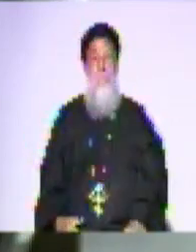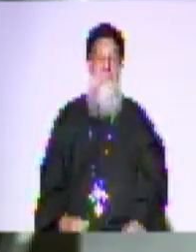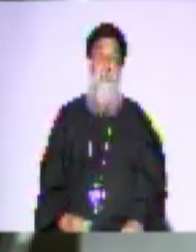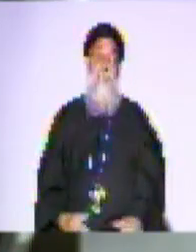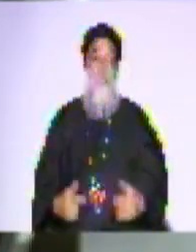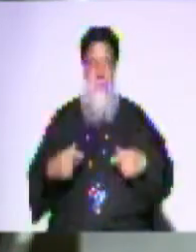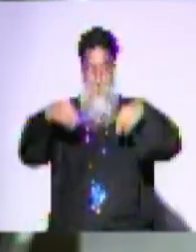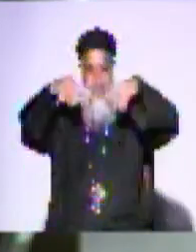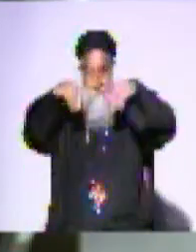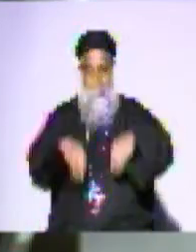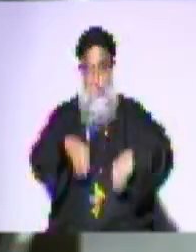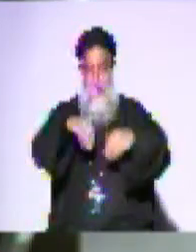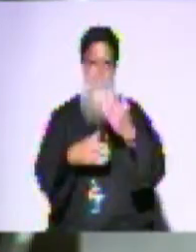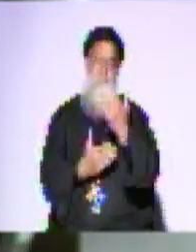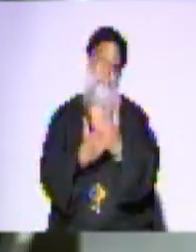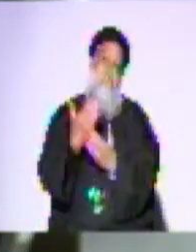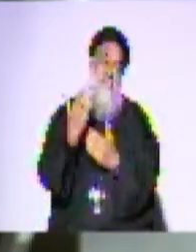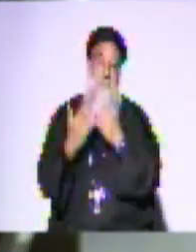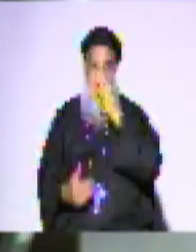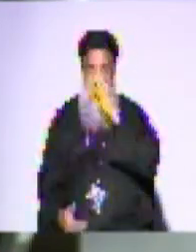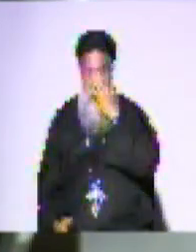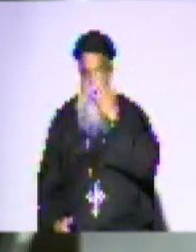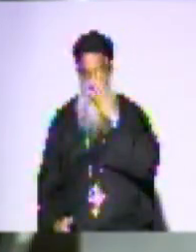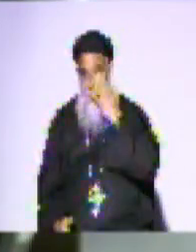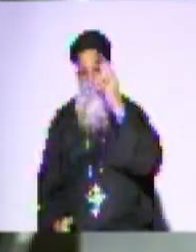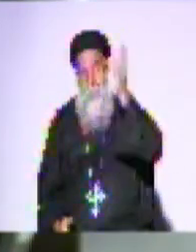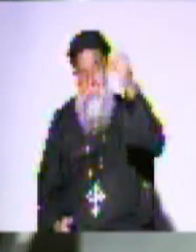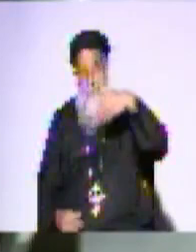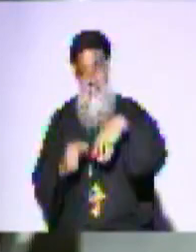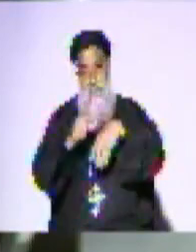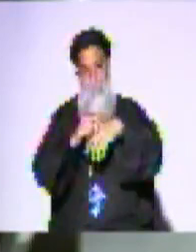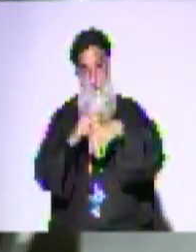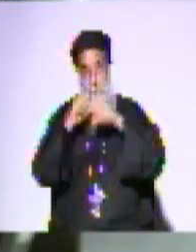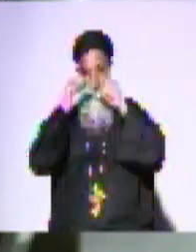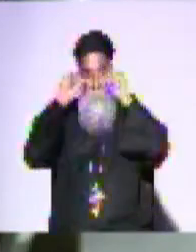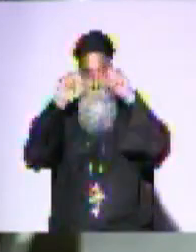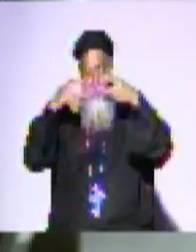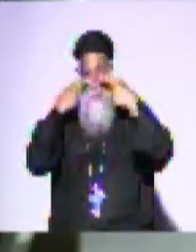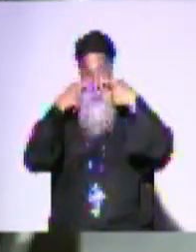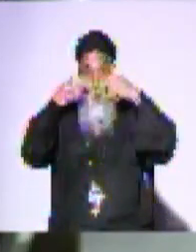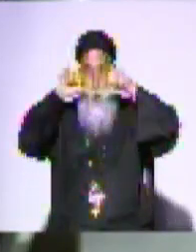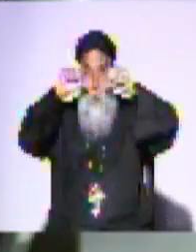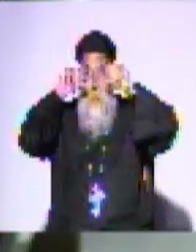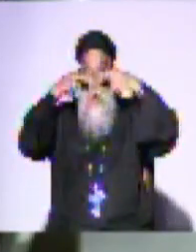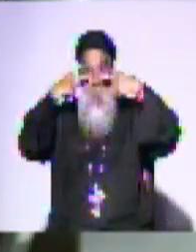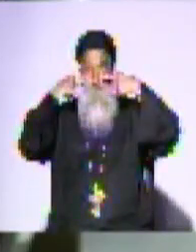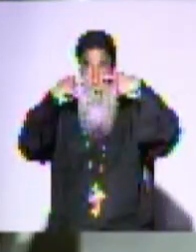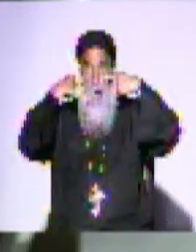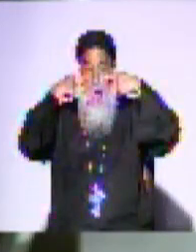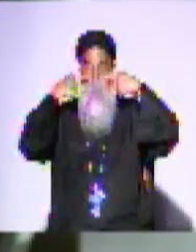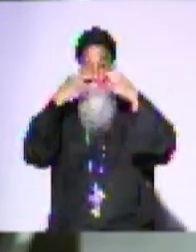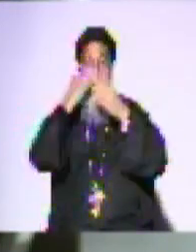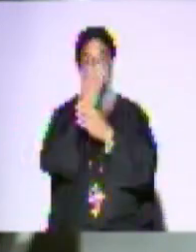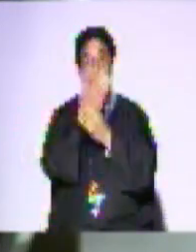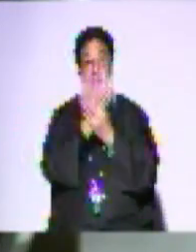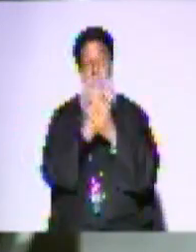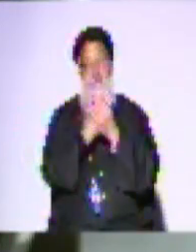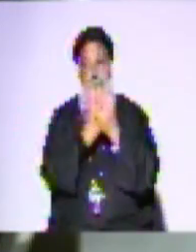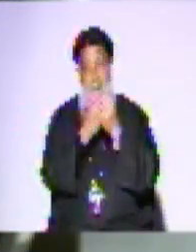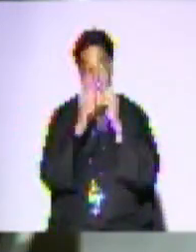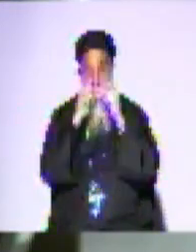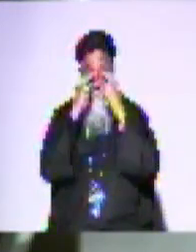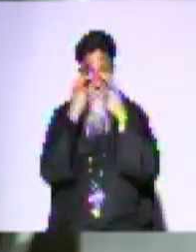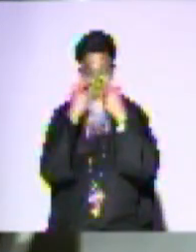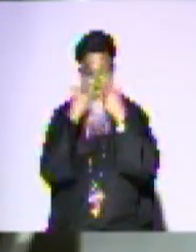زي المعمودية ما هي خليقة جديدة بتدي للإنسان استنارة عشان كده المولود أعمى لما